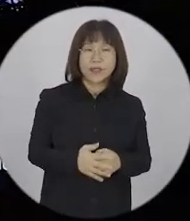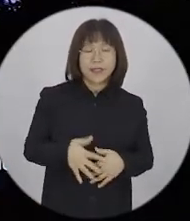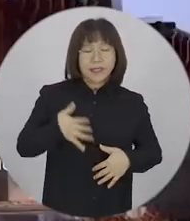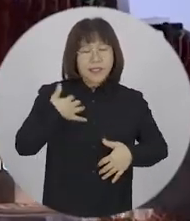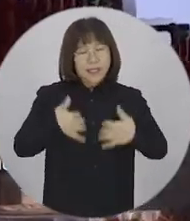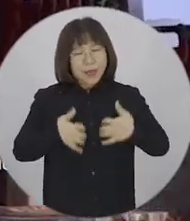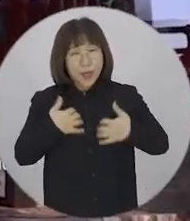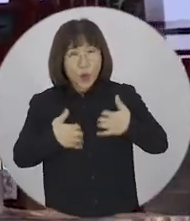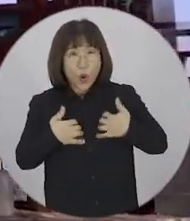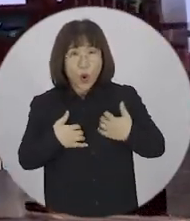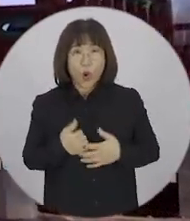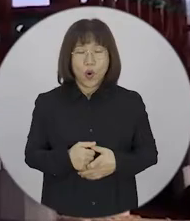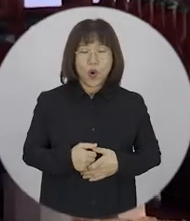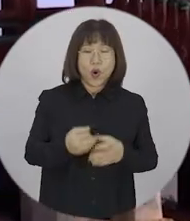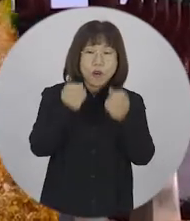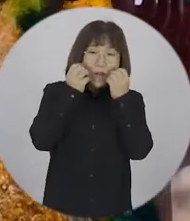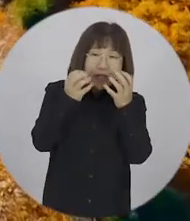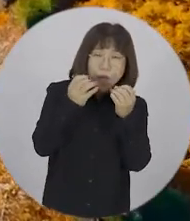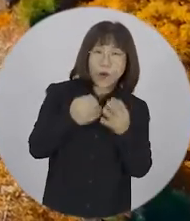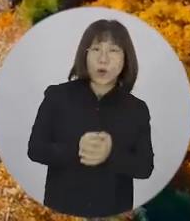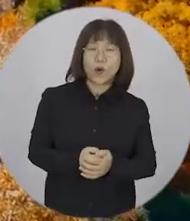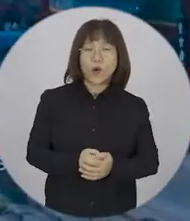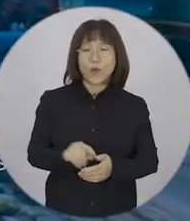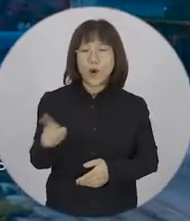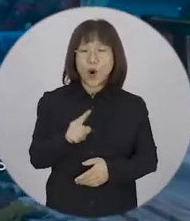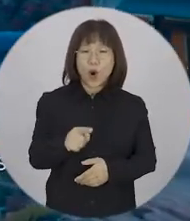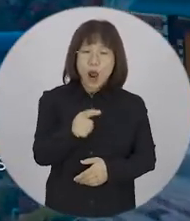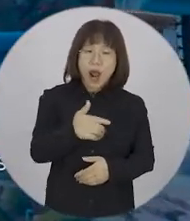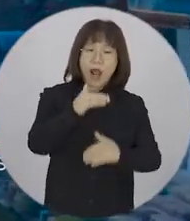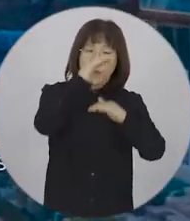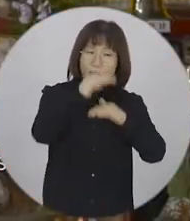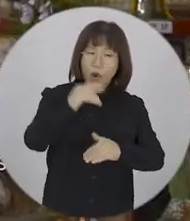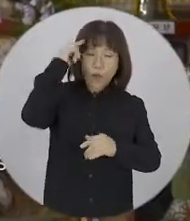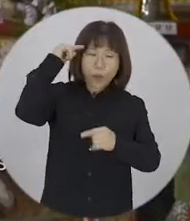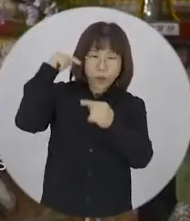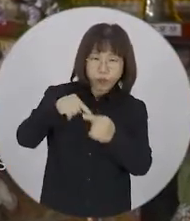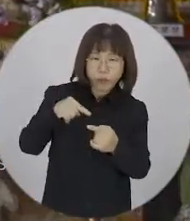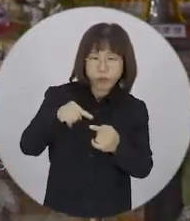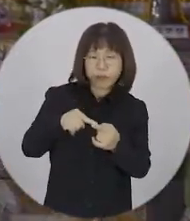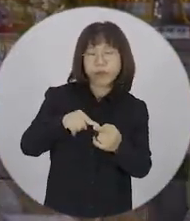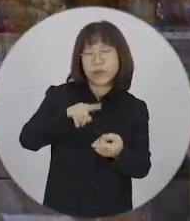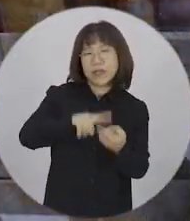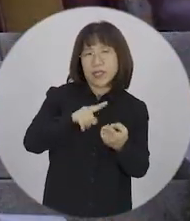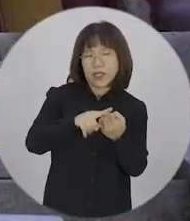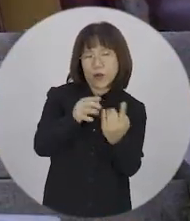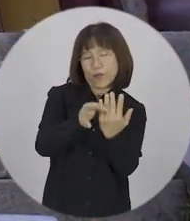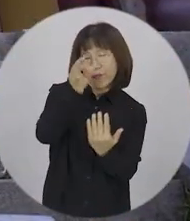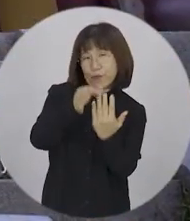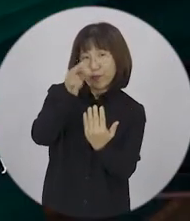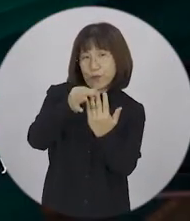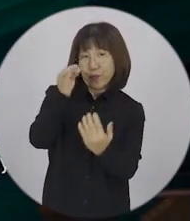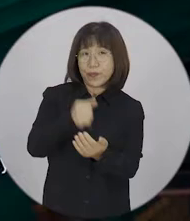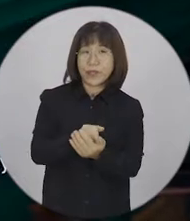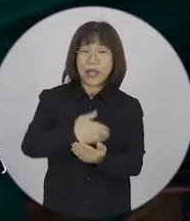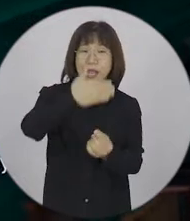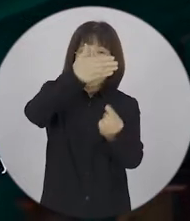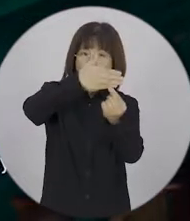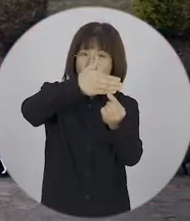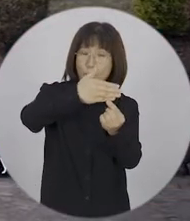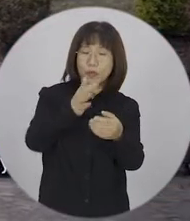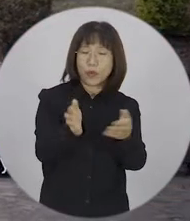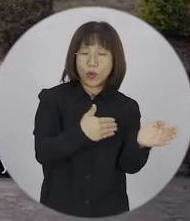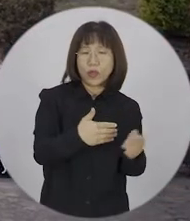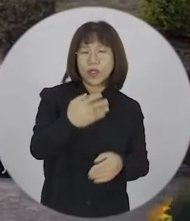소재의 참신성, 연결성 등을 종합적으로 판단해 분야별로 9개, 총 19개의 우수